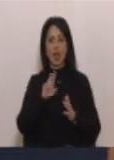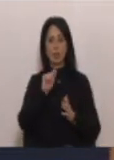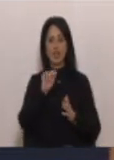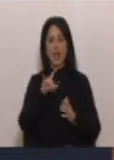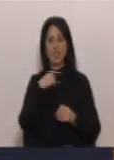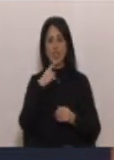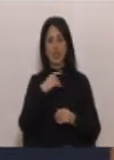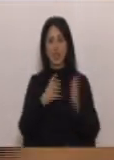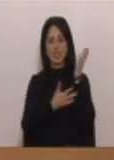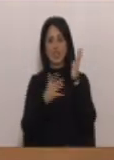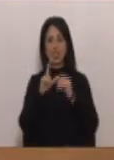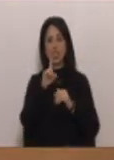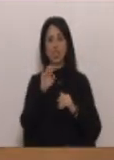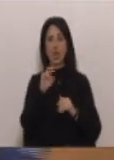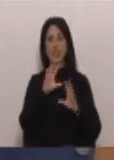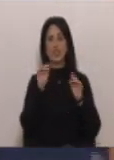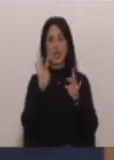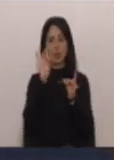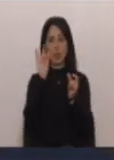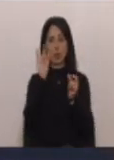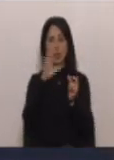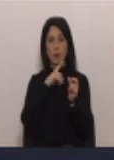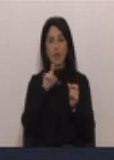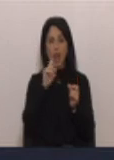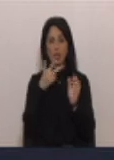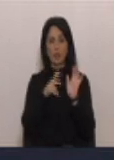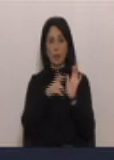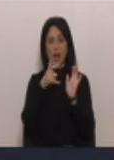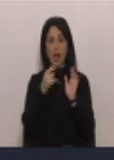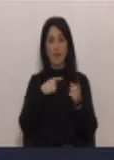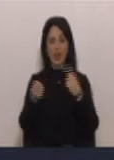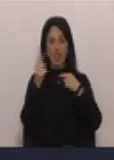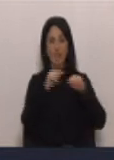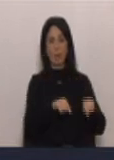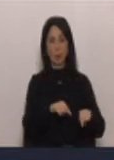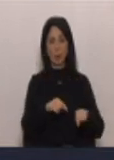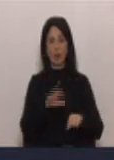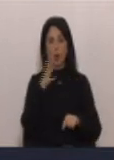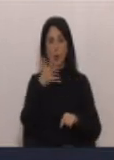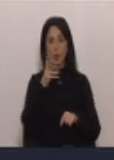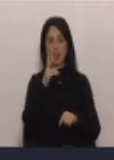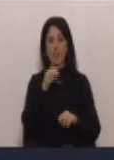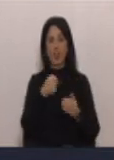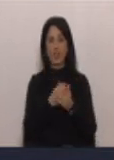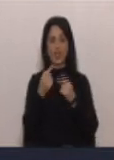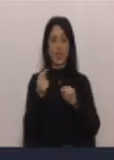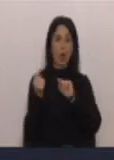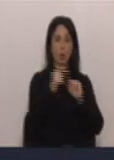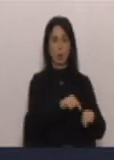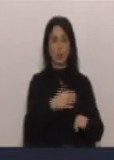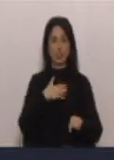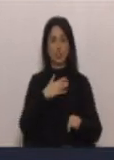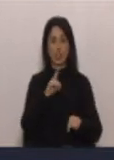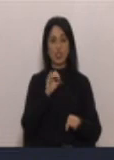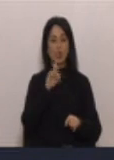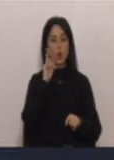თქვა. სატყეო ზონა საერთოდ გამქრალი ქონდათ. 128 ჰექტარი დაუბრუნეთ თბილისელებს. 5000 კვადრატამდე დაუბრუნეთ ჩვენ